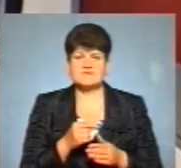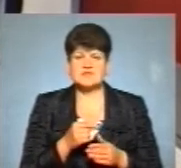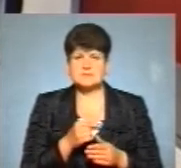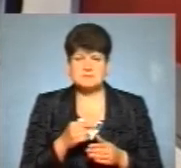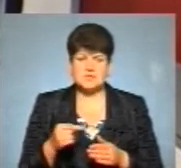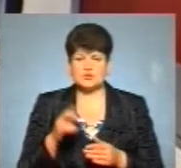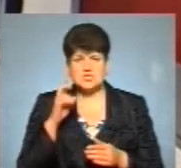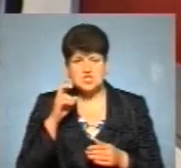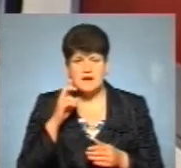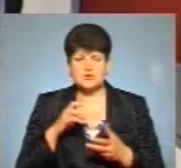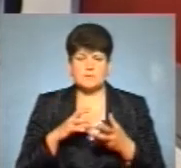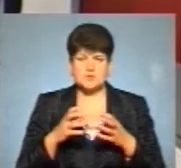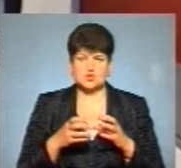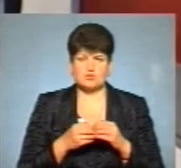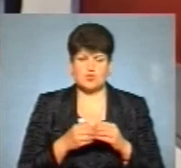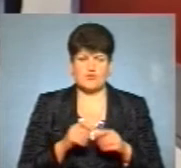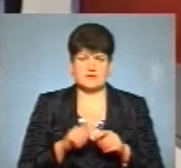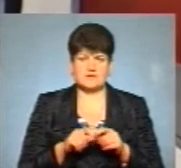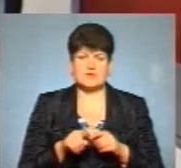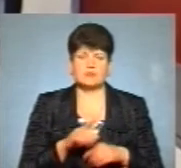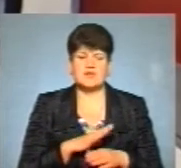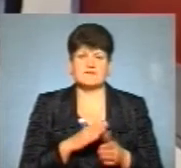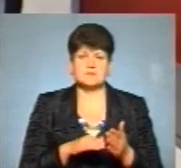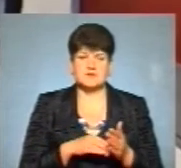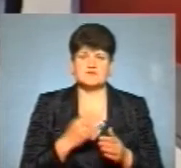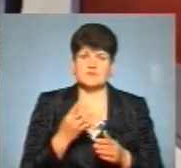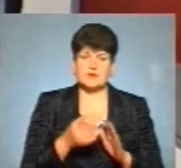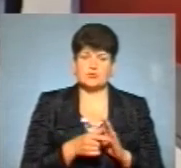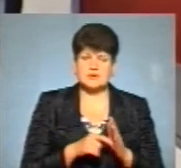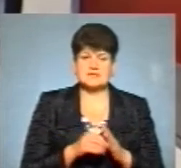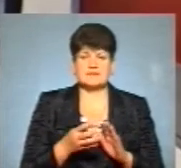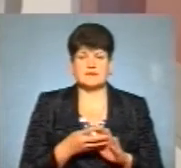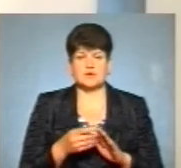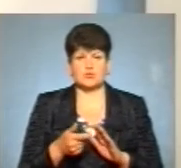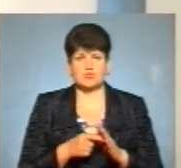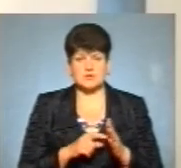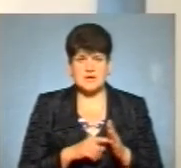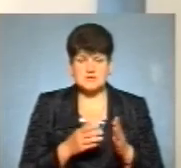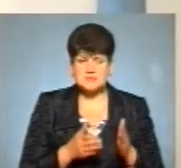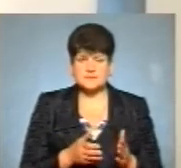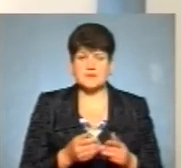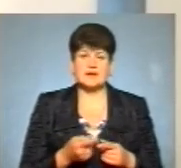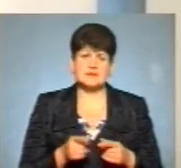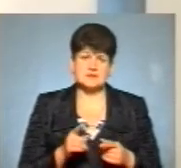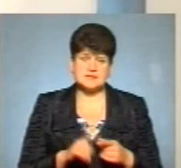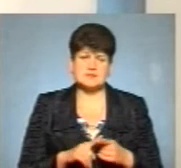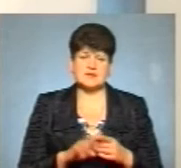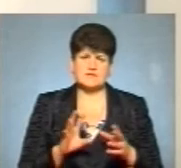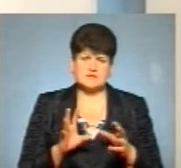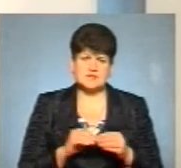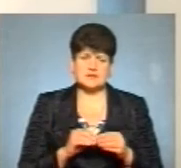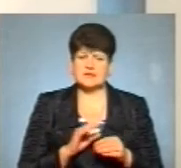атестації, адже вона була відмінена в 4 класі і в 9 класі. Ну, але це все-таки... Я думаю,